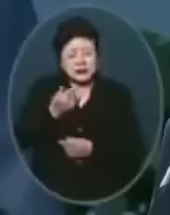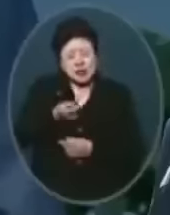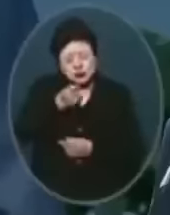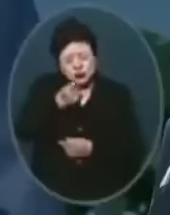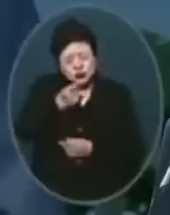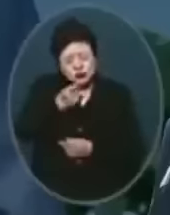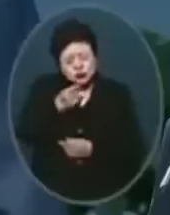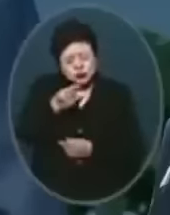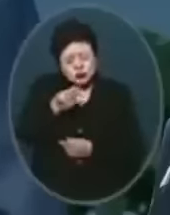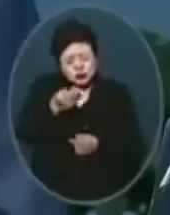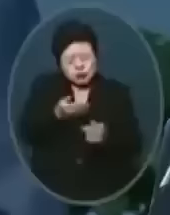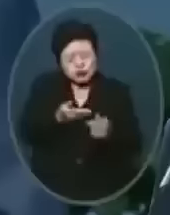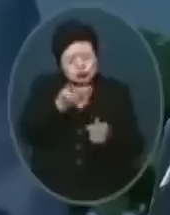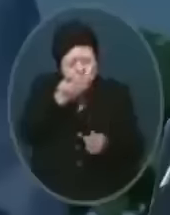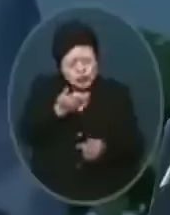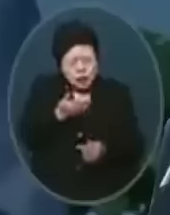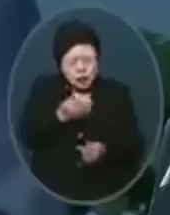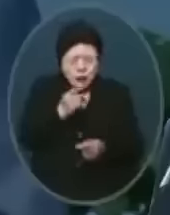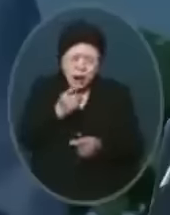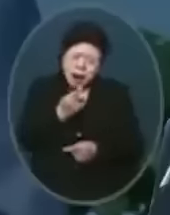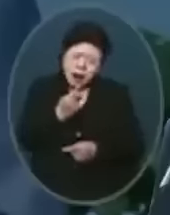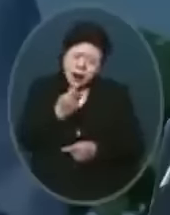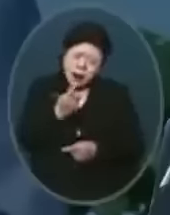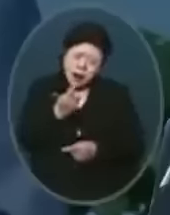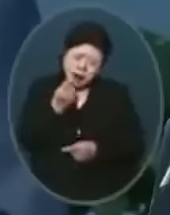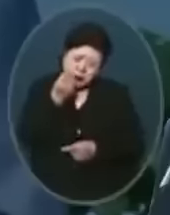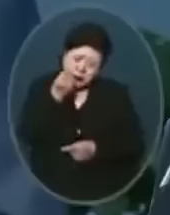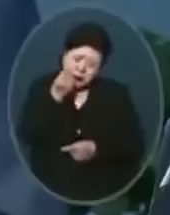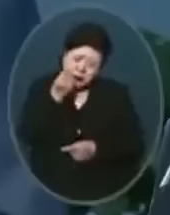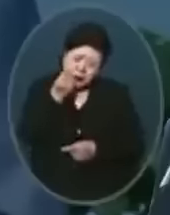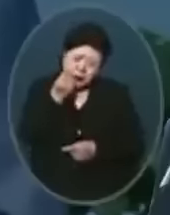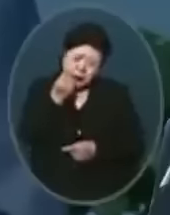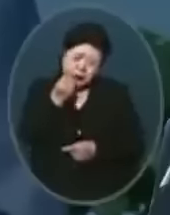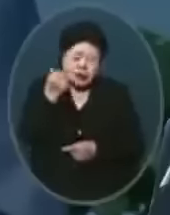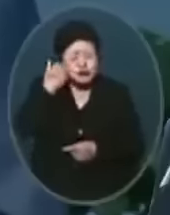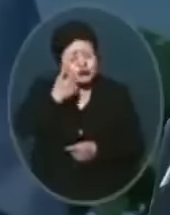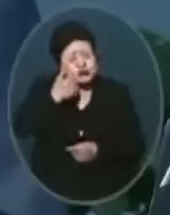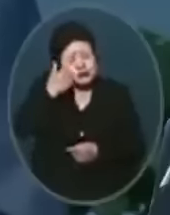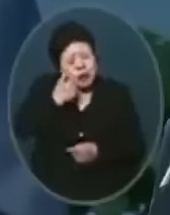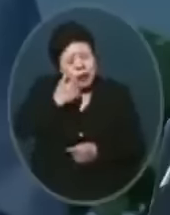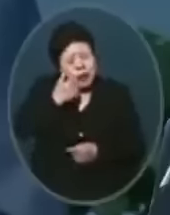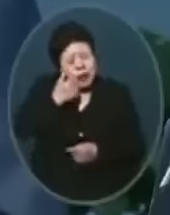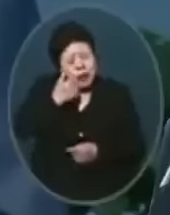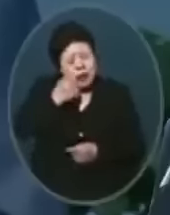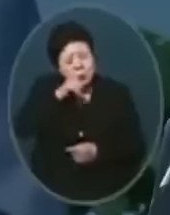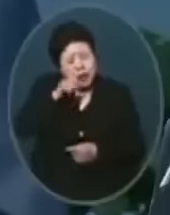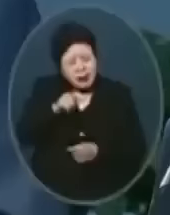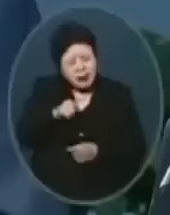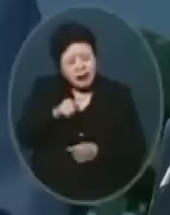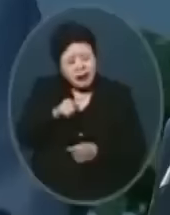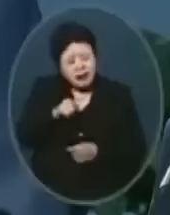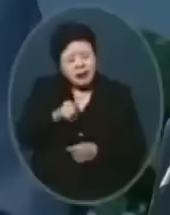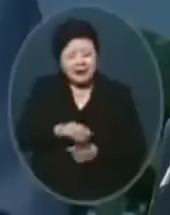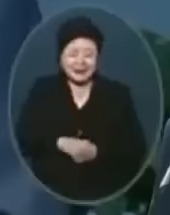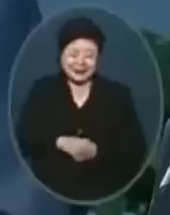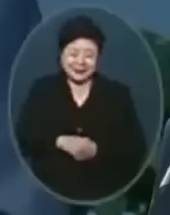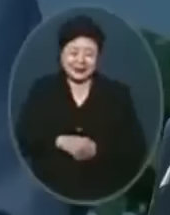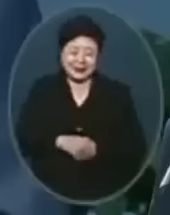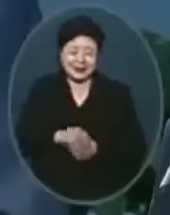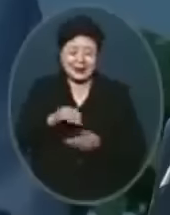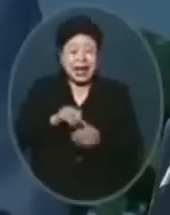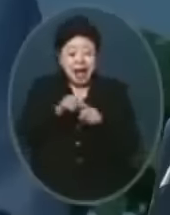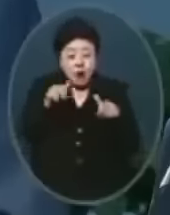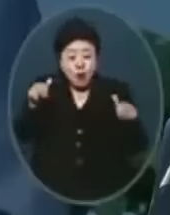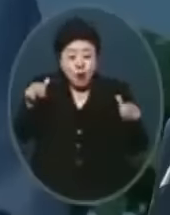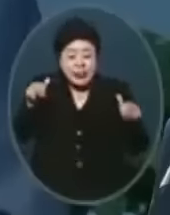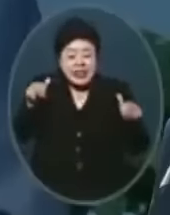생수를 나에게 주겠다고 합니까? 이 물은 깊고 우리 조상 야곱이